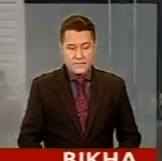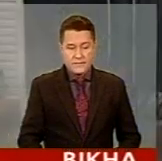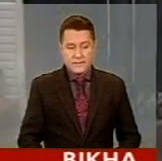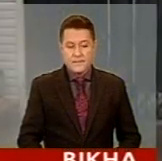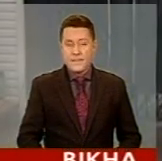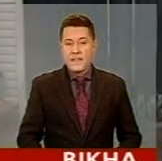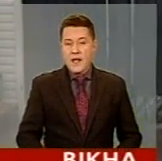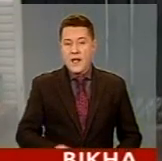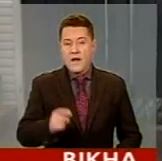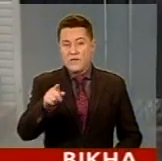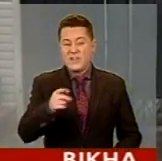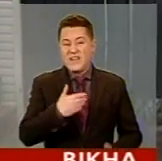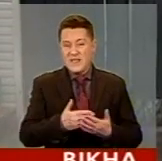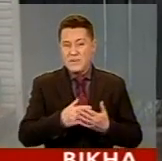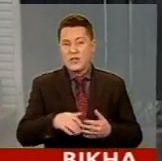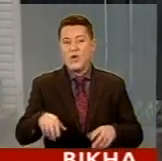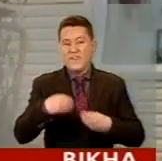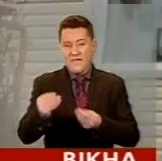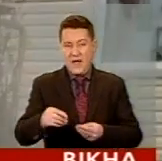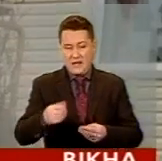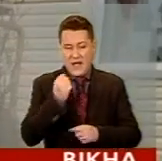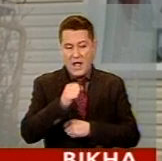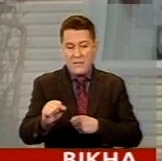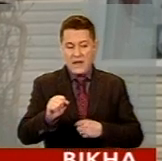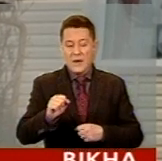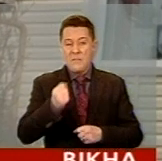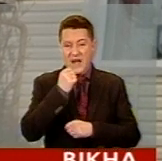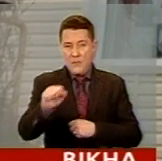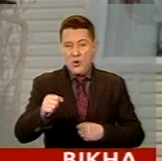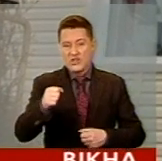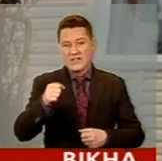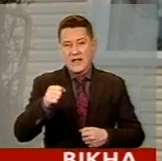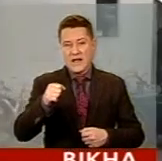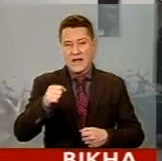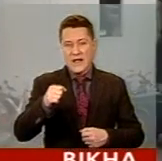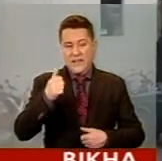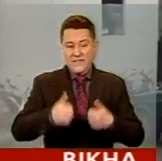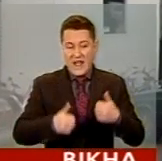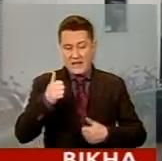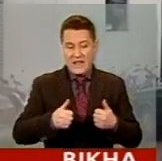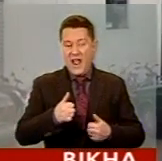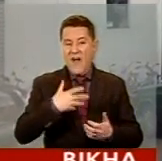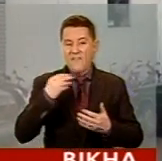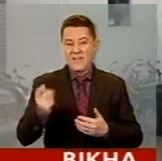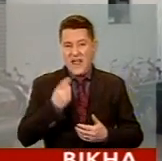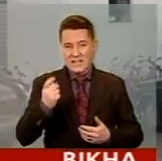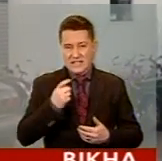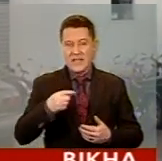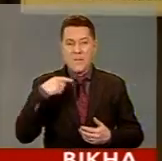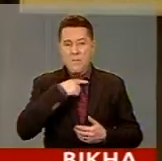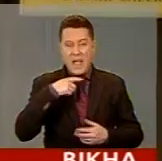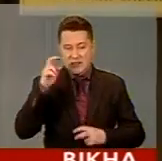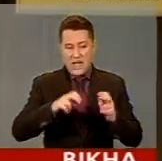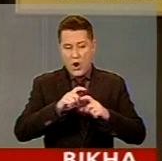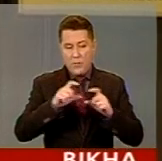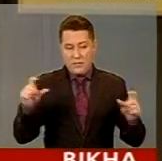затримані. Вони нібито й давали хабар. Це переможці тендеру, власники м'ясокомбінату «Візит». Та Манджура каже, справ з ними жодних не мав.